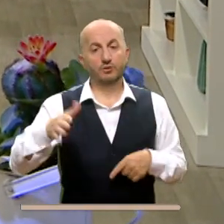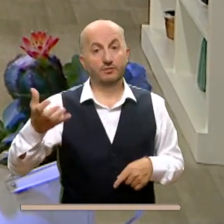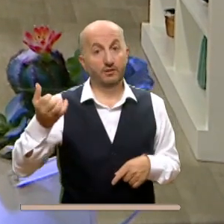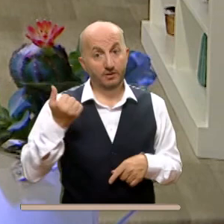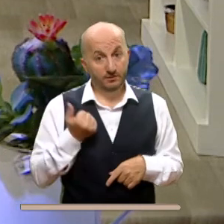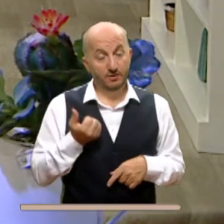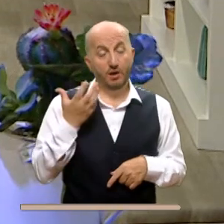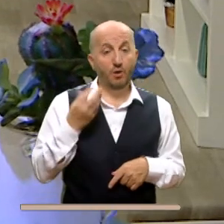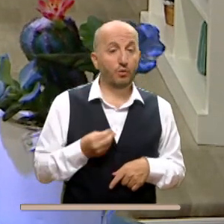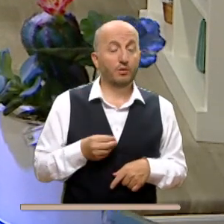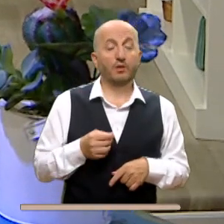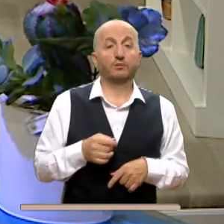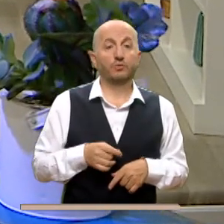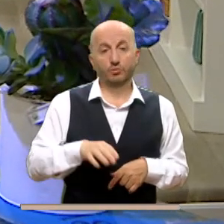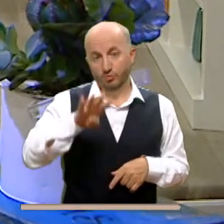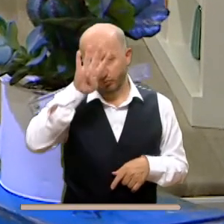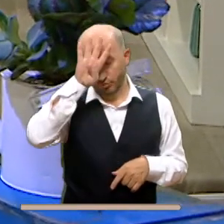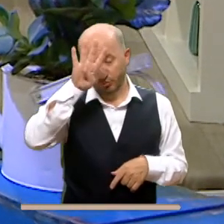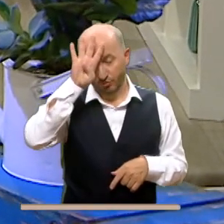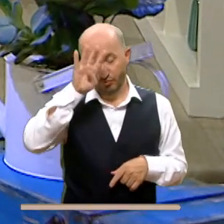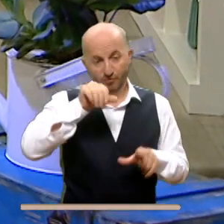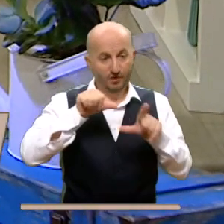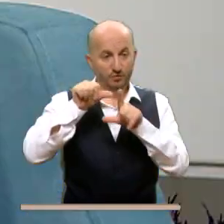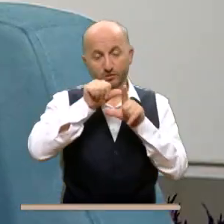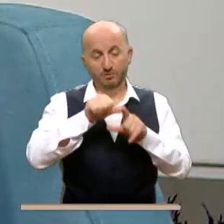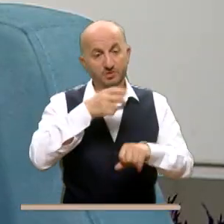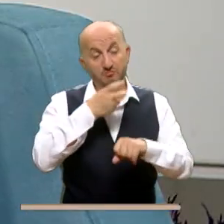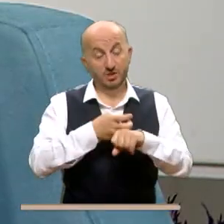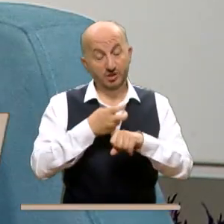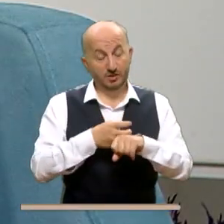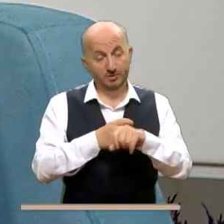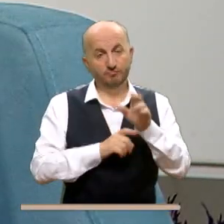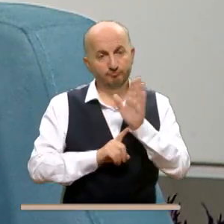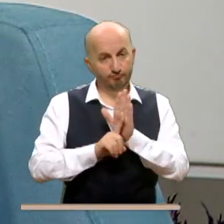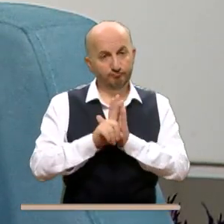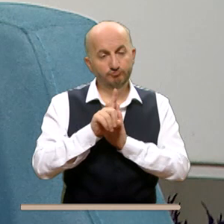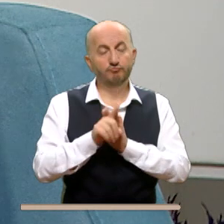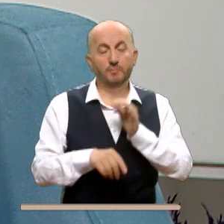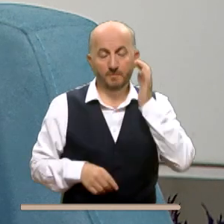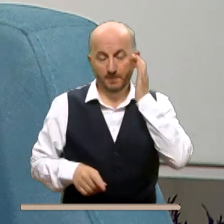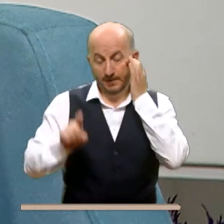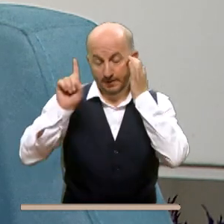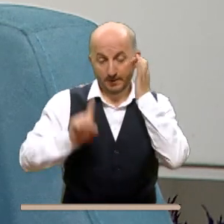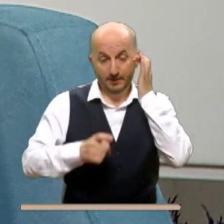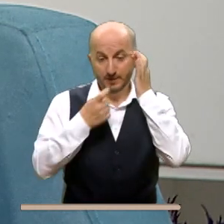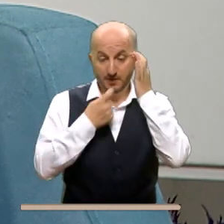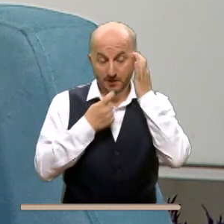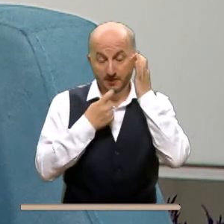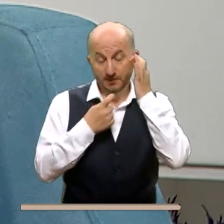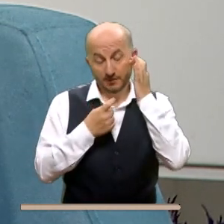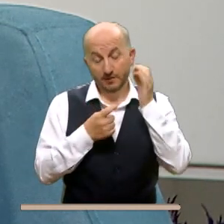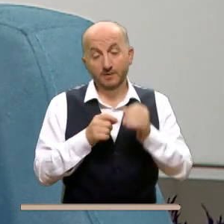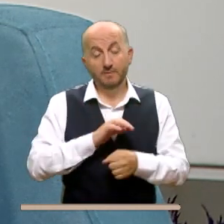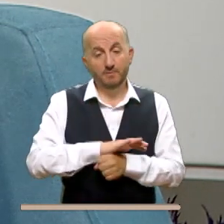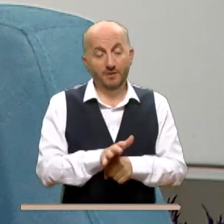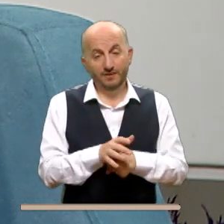fakültemiz çok ciddi bir başarı grafiği yakalamış durumda. Hukuk fakültemiz ilk yıl